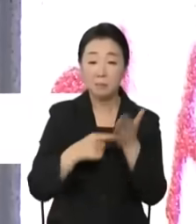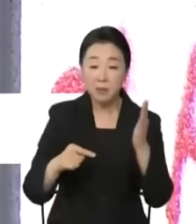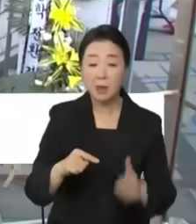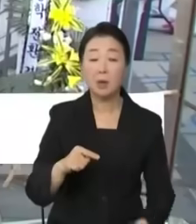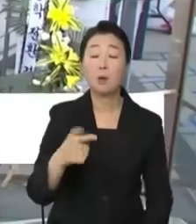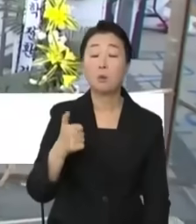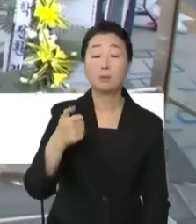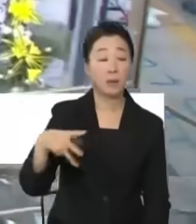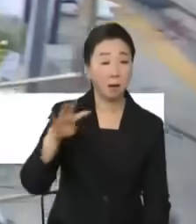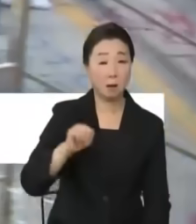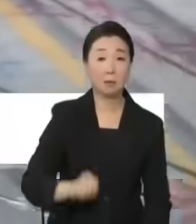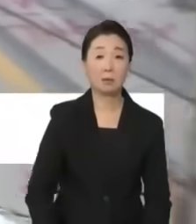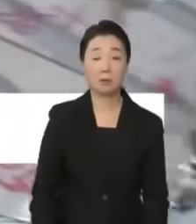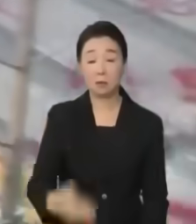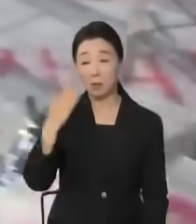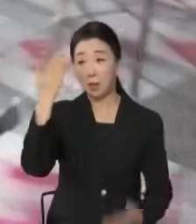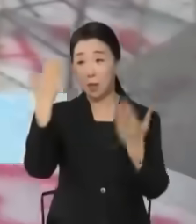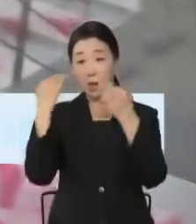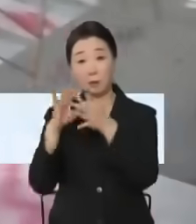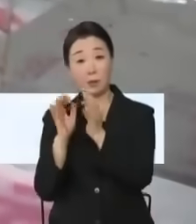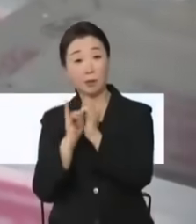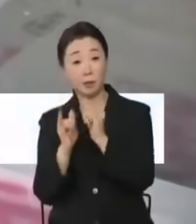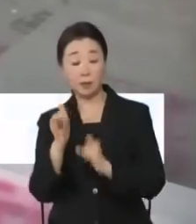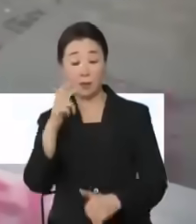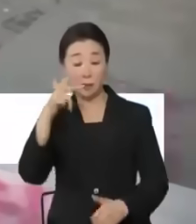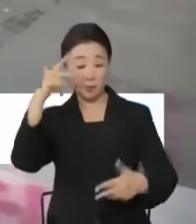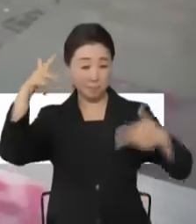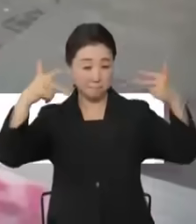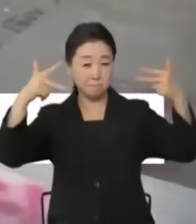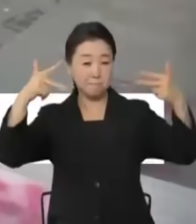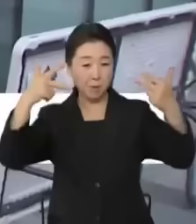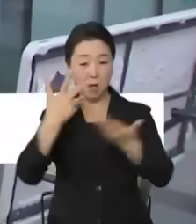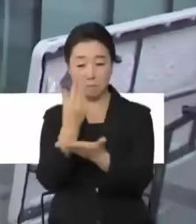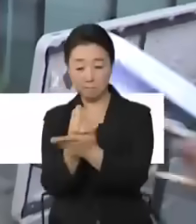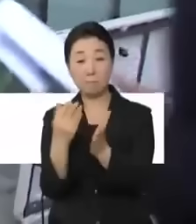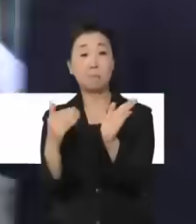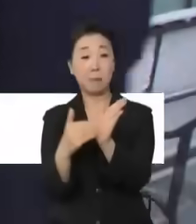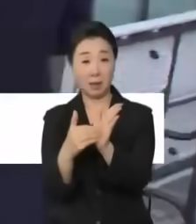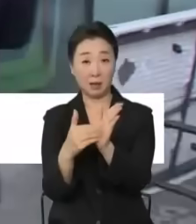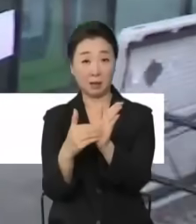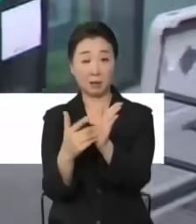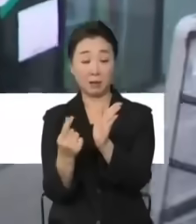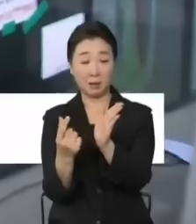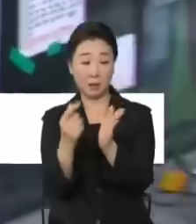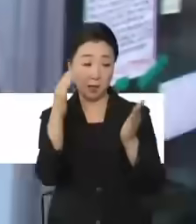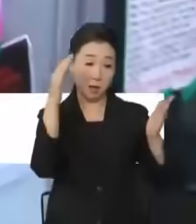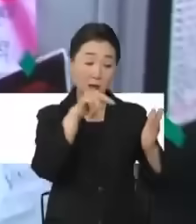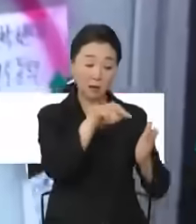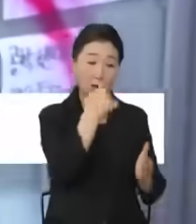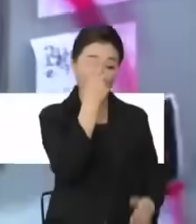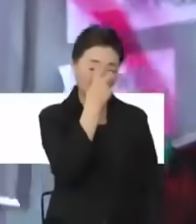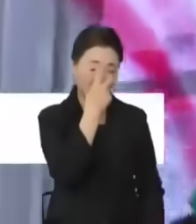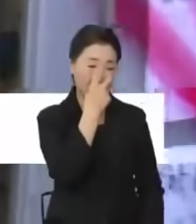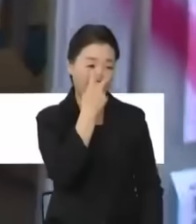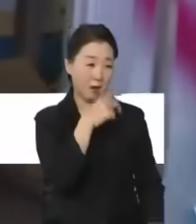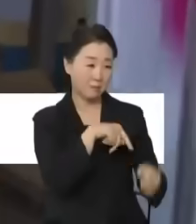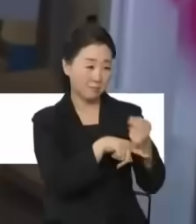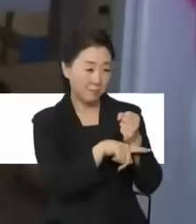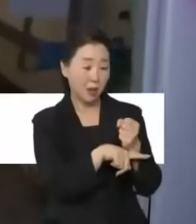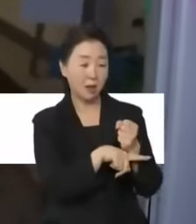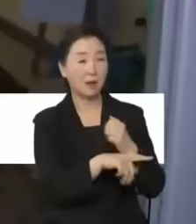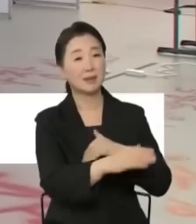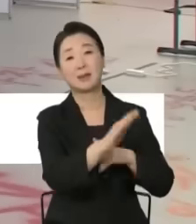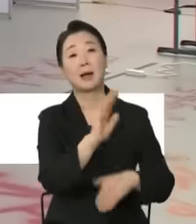추산했습니다. 학교 관계자는 CCTV 촬영본은 백업을 해둔 상태라면서도 학생들을 조사하거나 특정하는